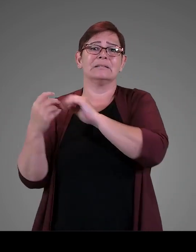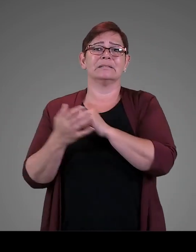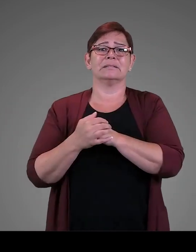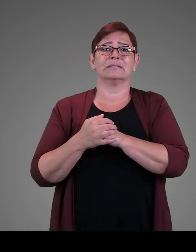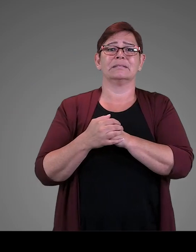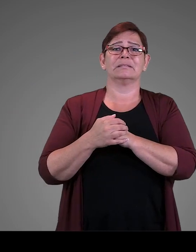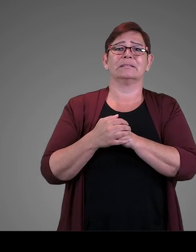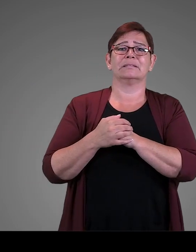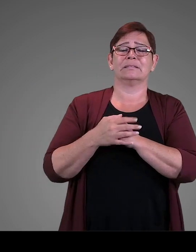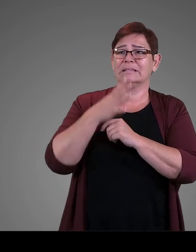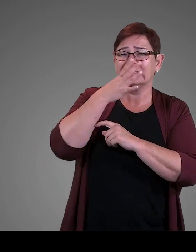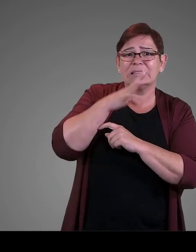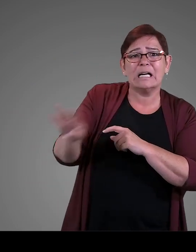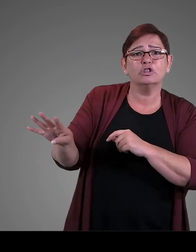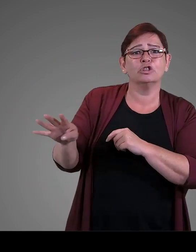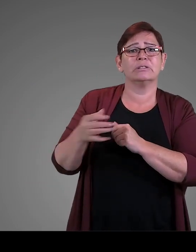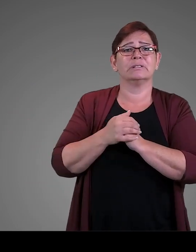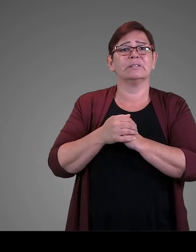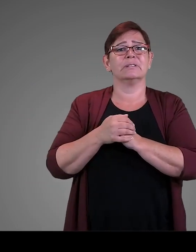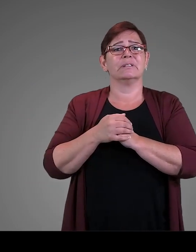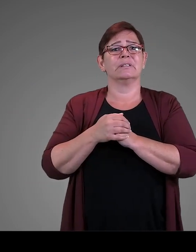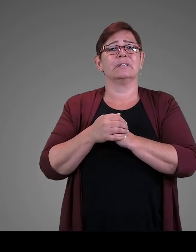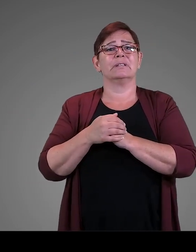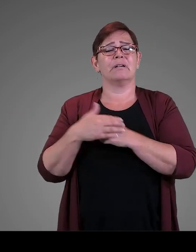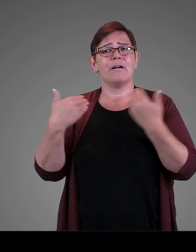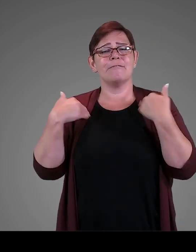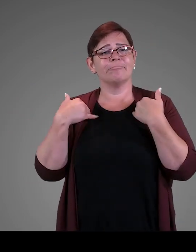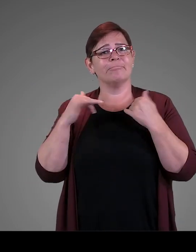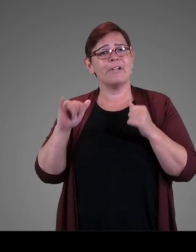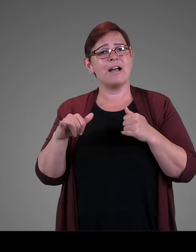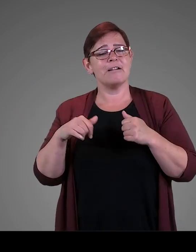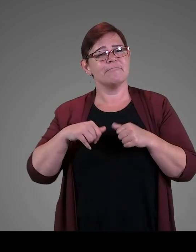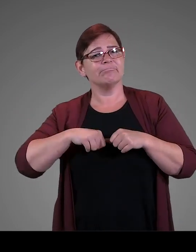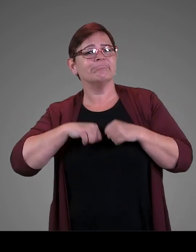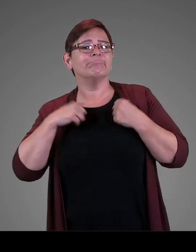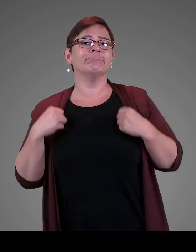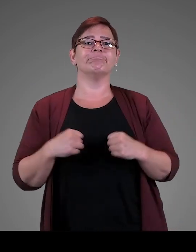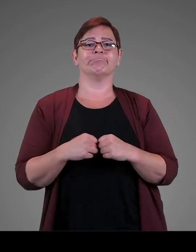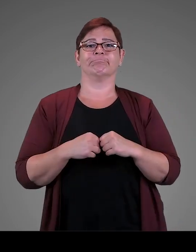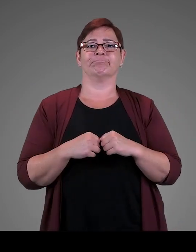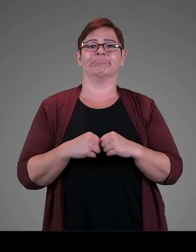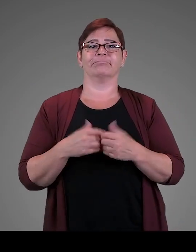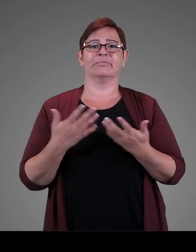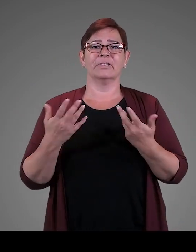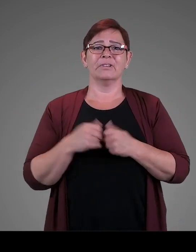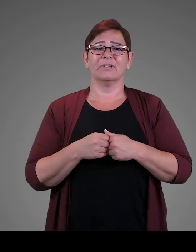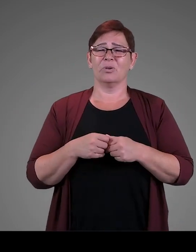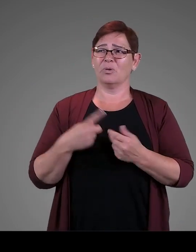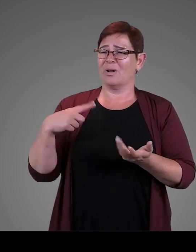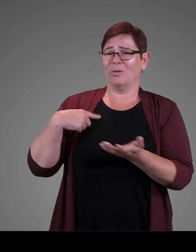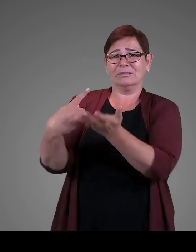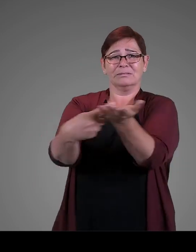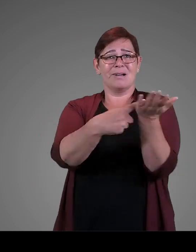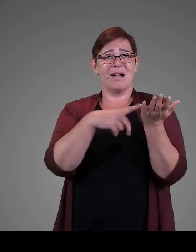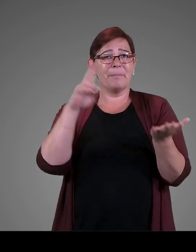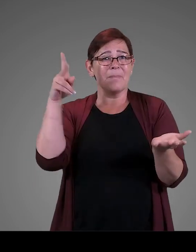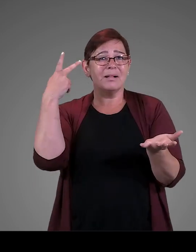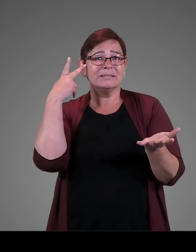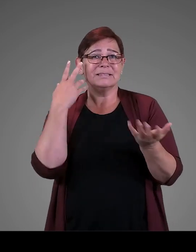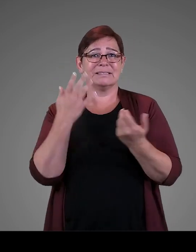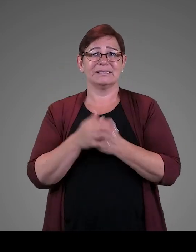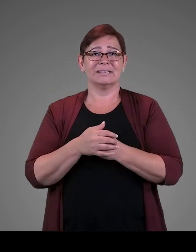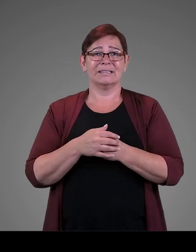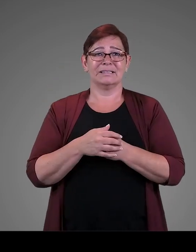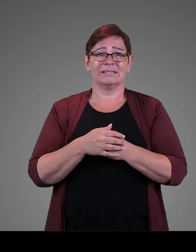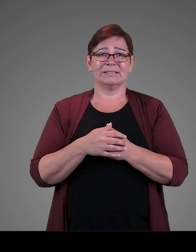extérieure. Il y a des revendications, l'indignation, il y a aussi la valorisation. Donc, tu sais, c'est comme quand on parle